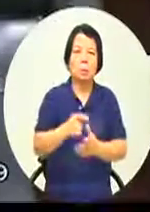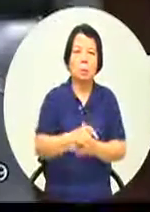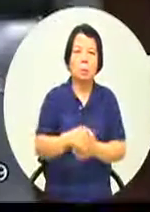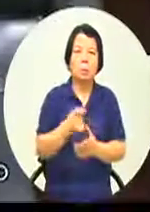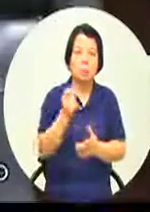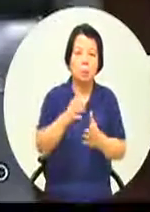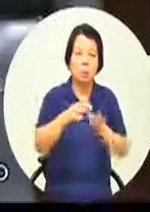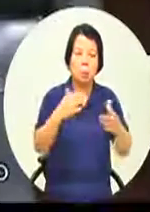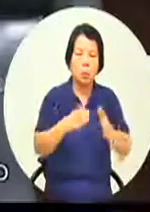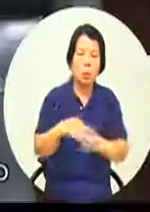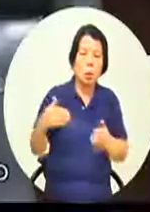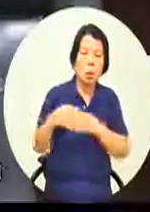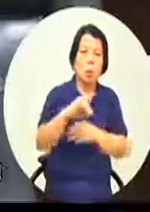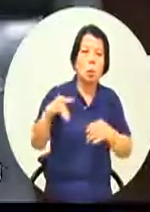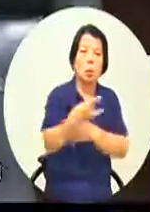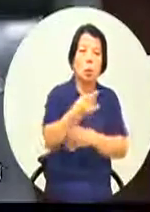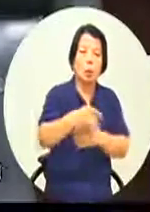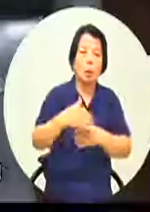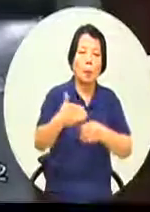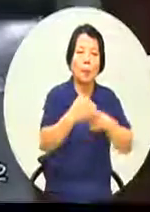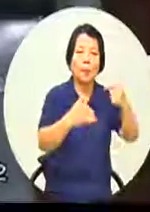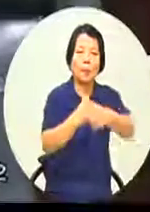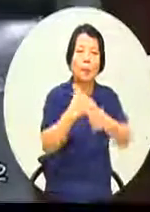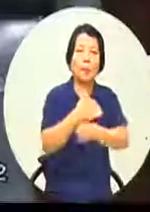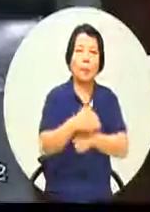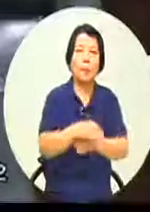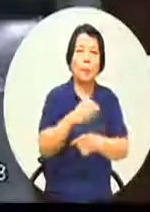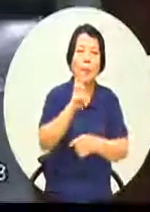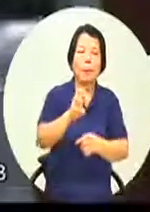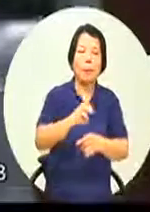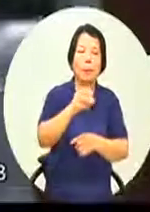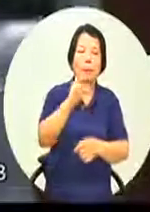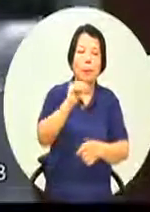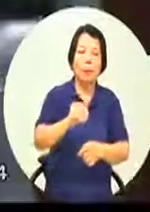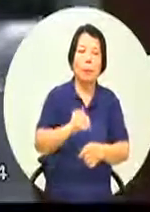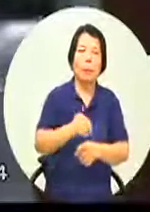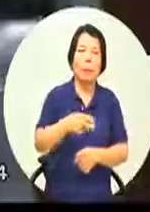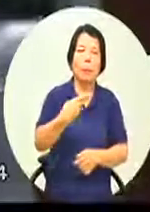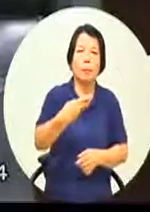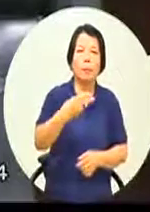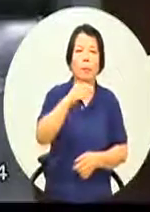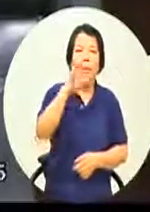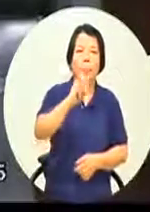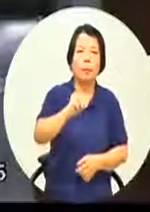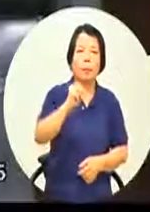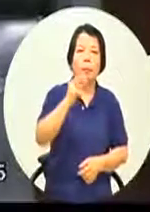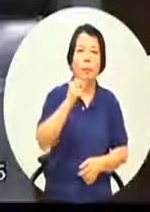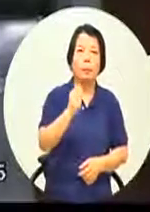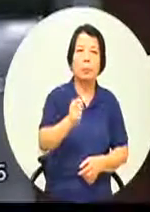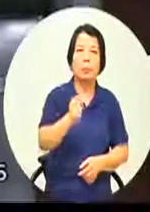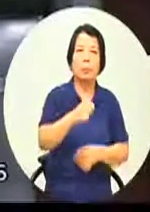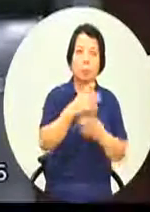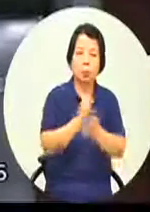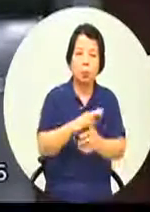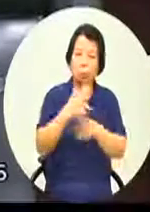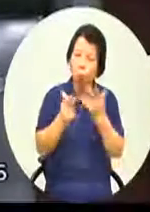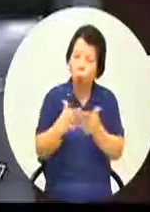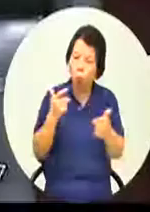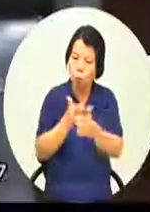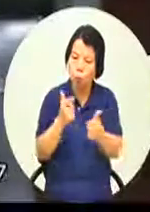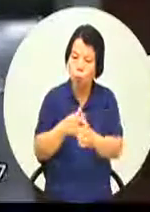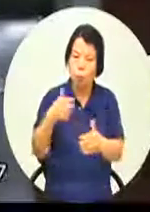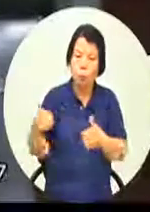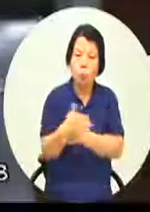就13万吨，那我不知道就这样的状况我们到底怎么去因应我们这些养殖渔